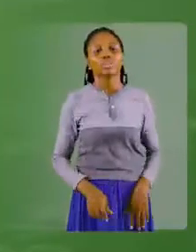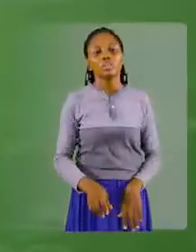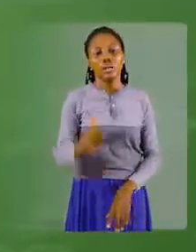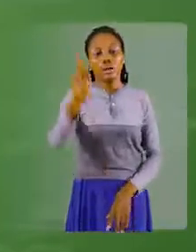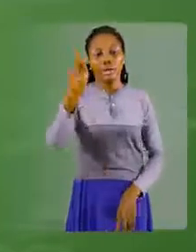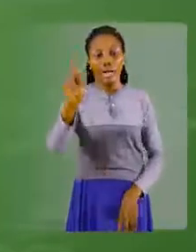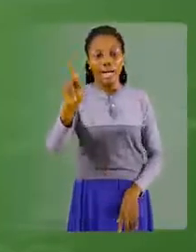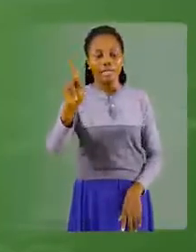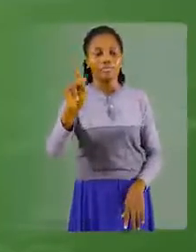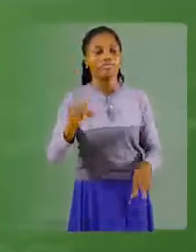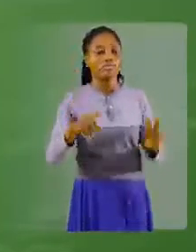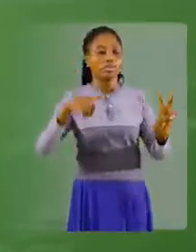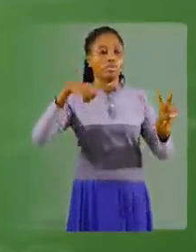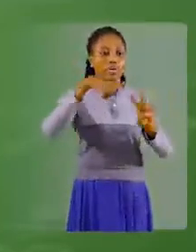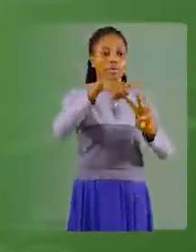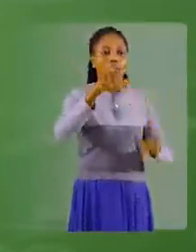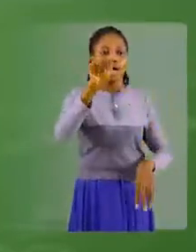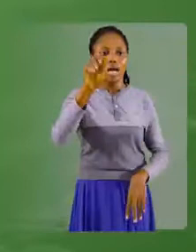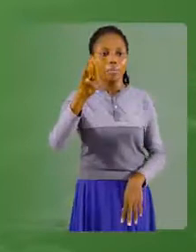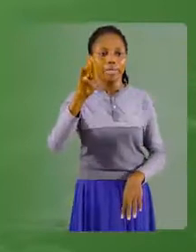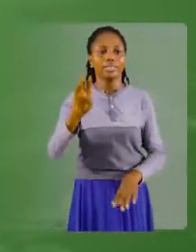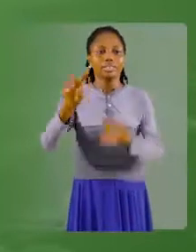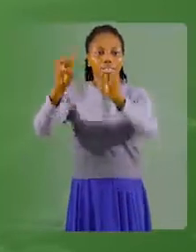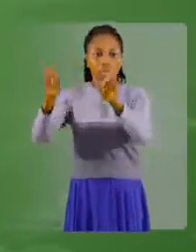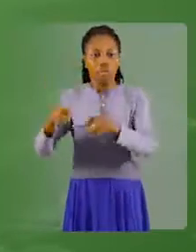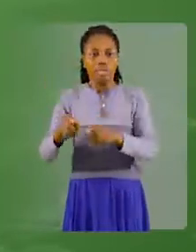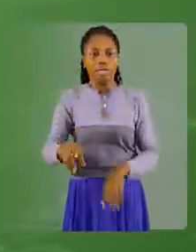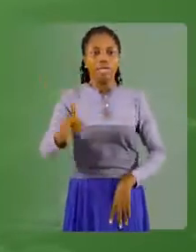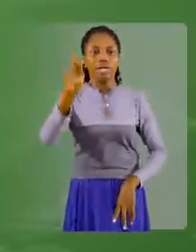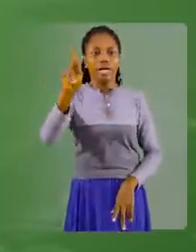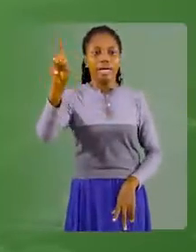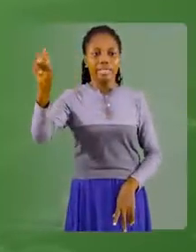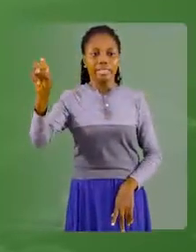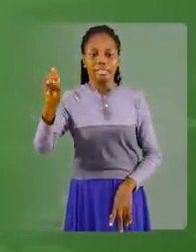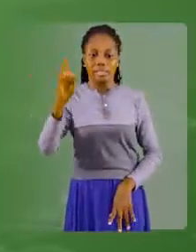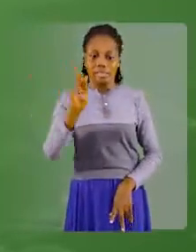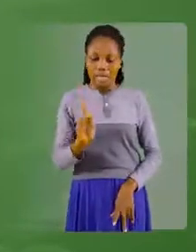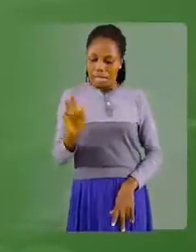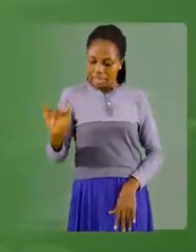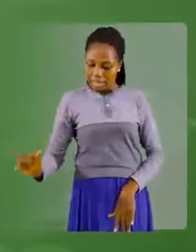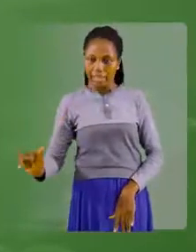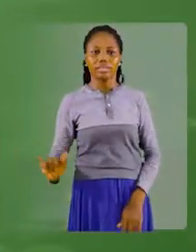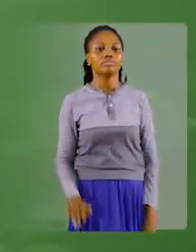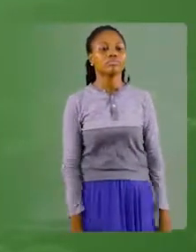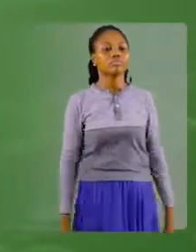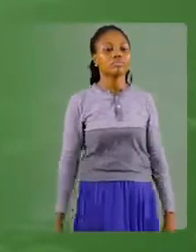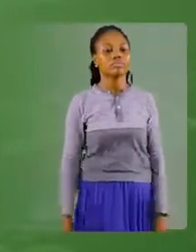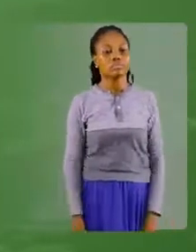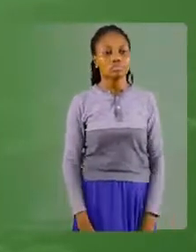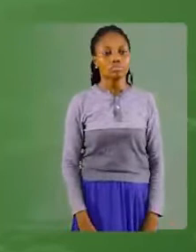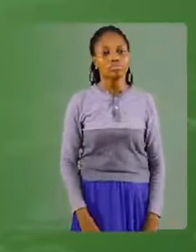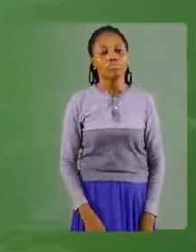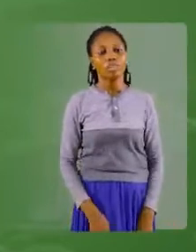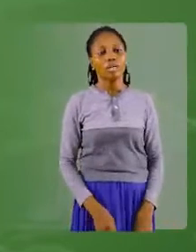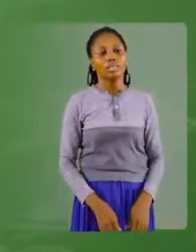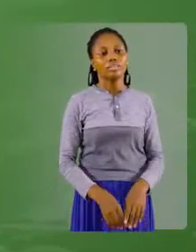alors K, vecteur AB, a pour coordonnées KX, KY. Nous